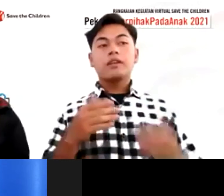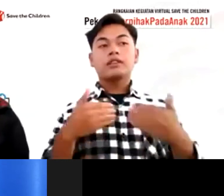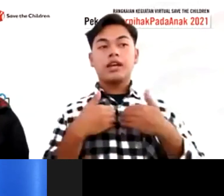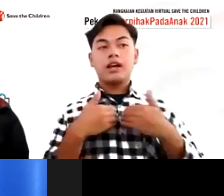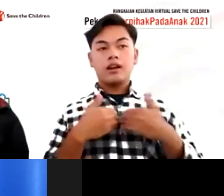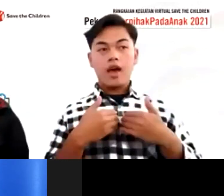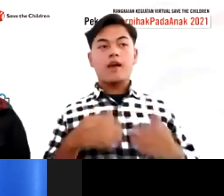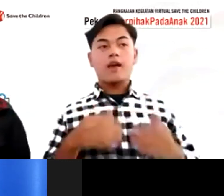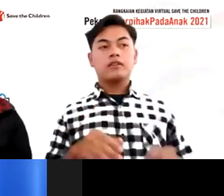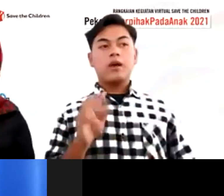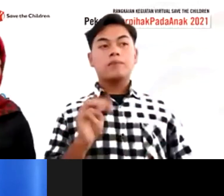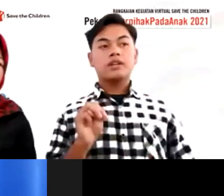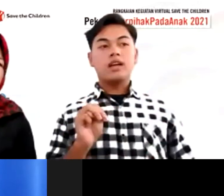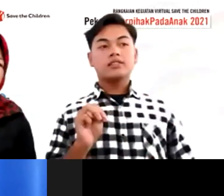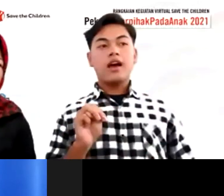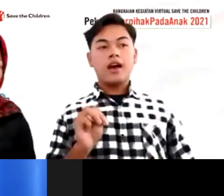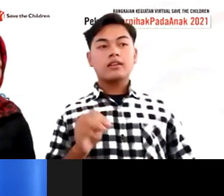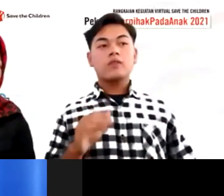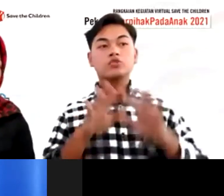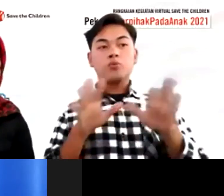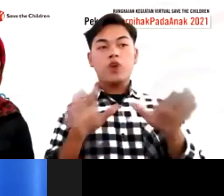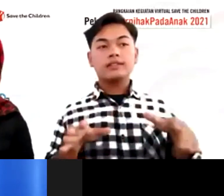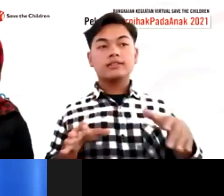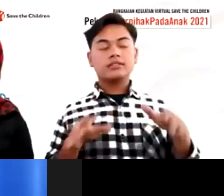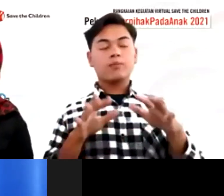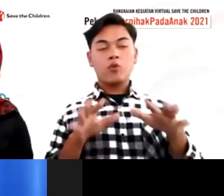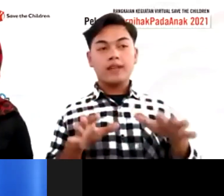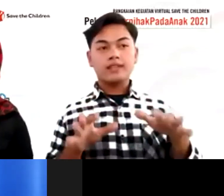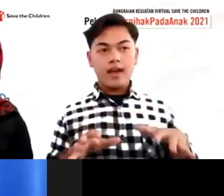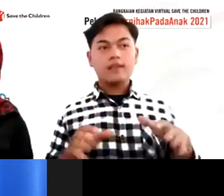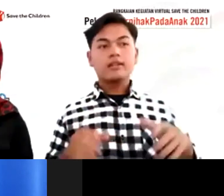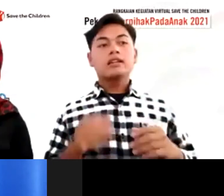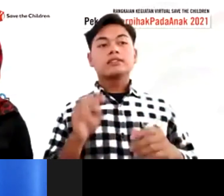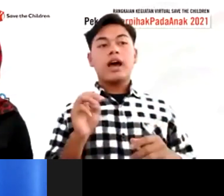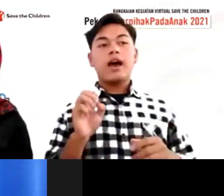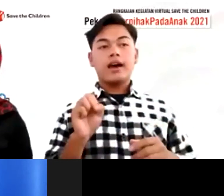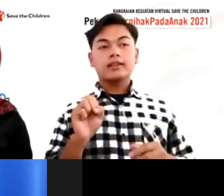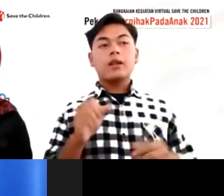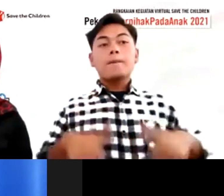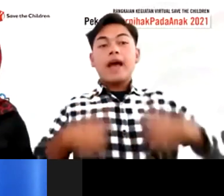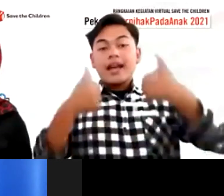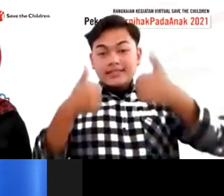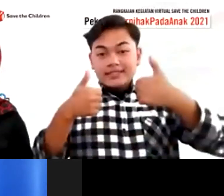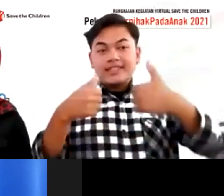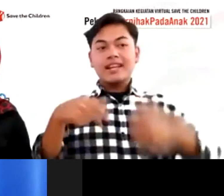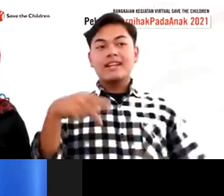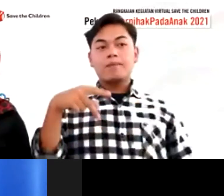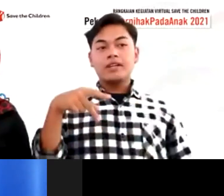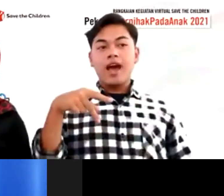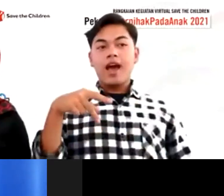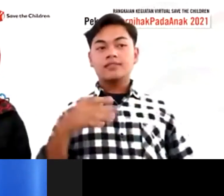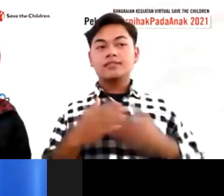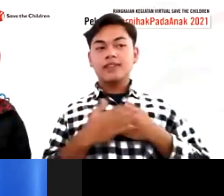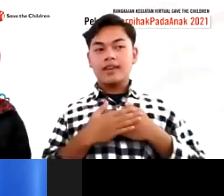sama sama binatang dua tepuannya tak ban